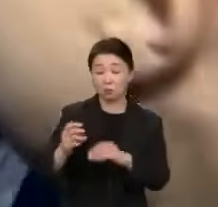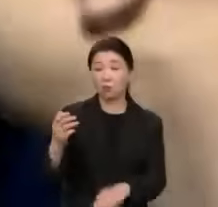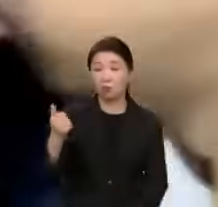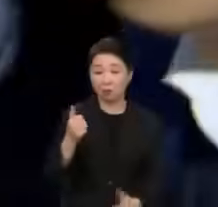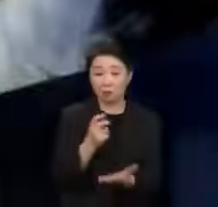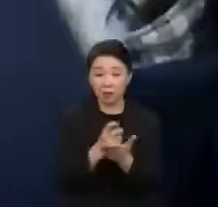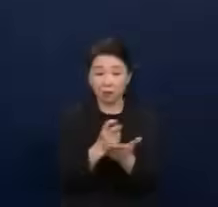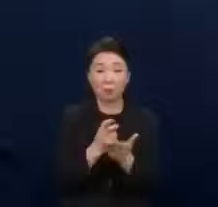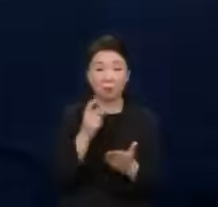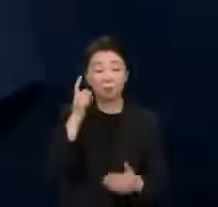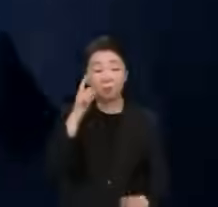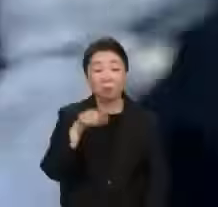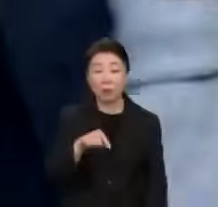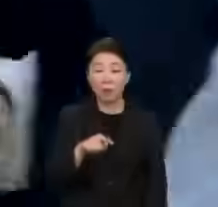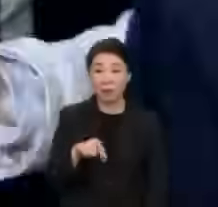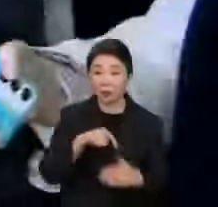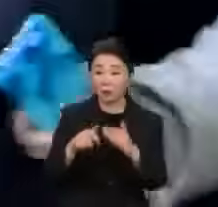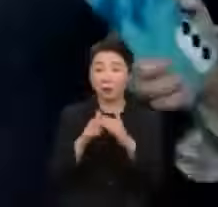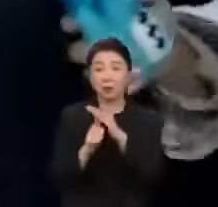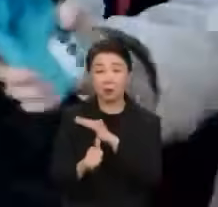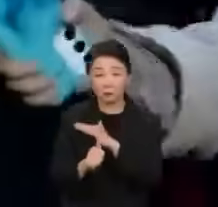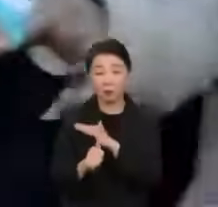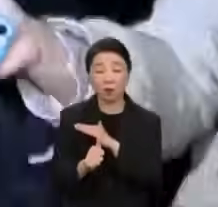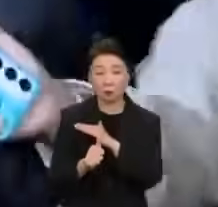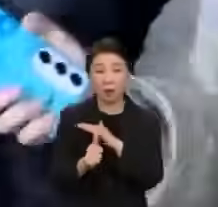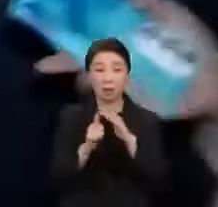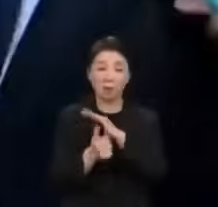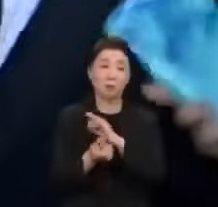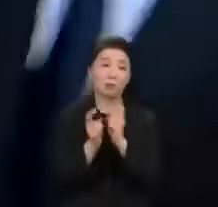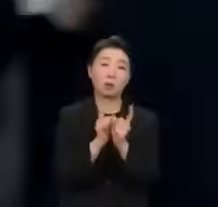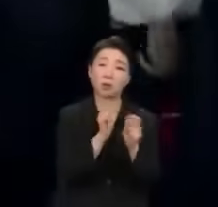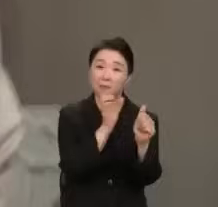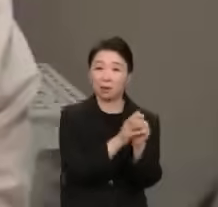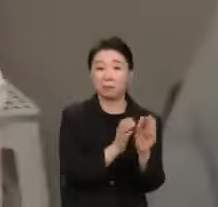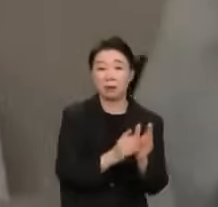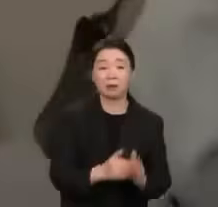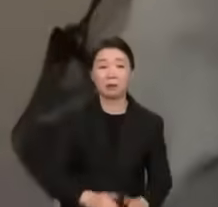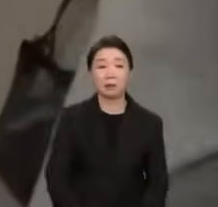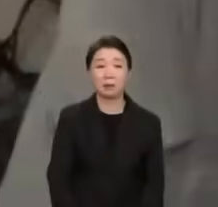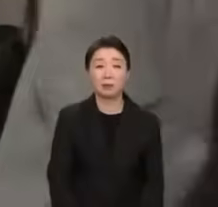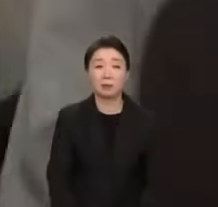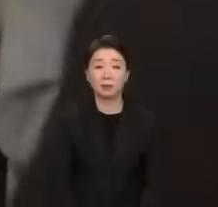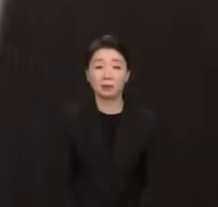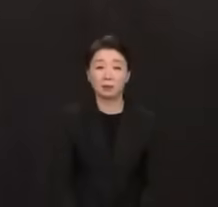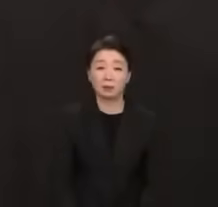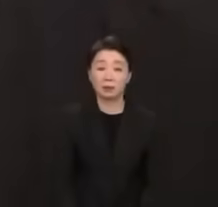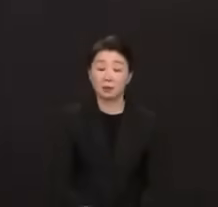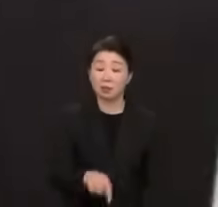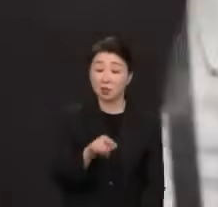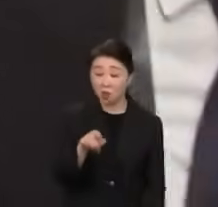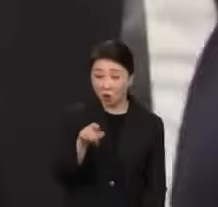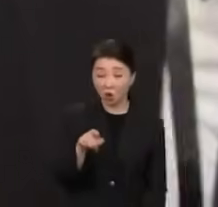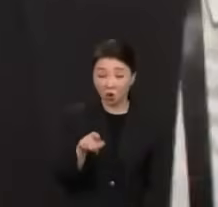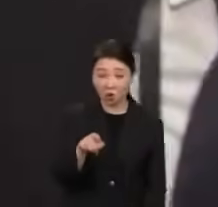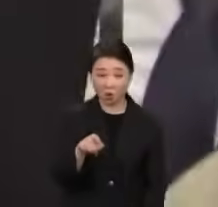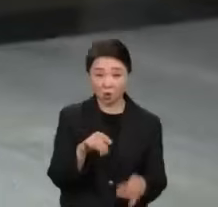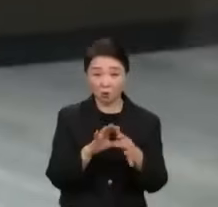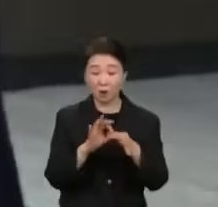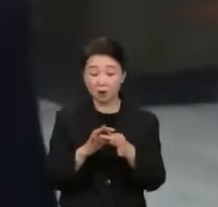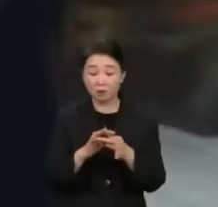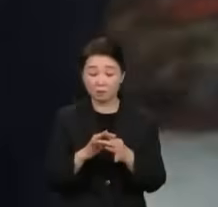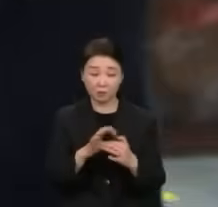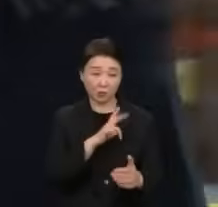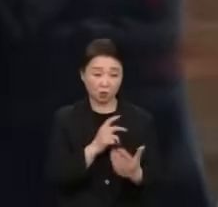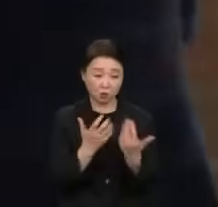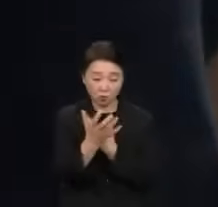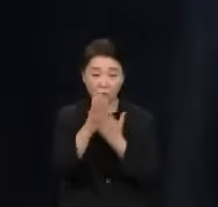당헌당규상 당서열인 원내대표가 대표 권한대행을 맡게 됩니다. 이런 규정을 이용해 오는 10일 의원총회에서